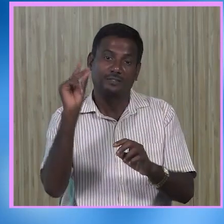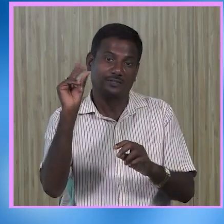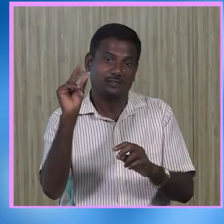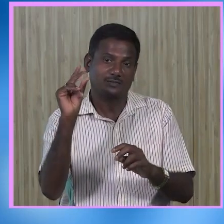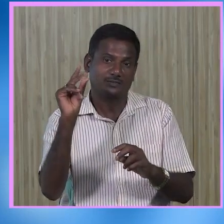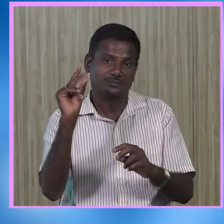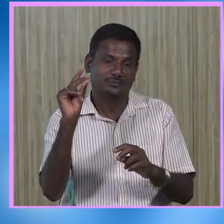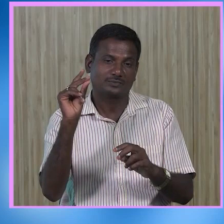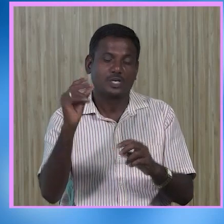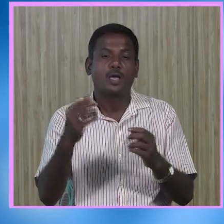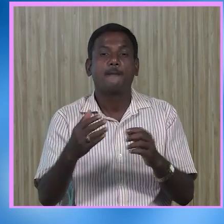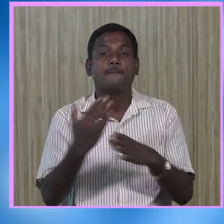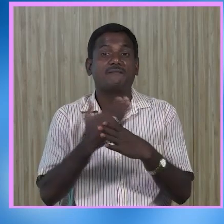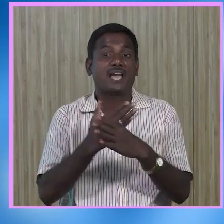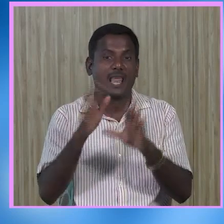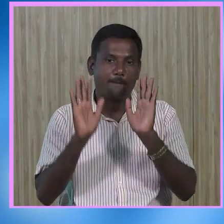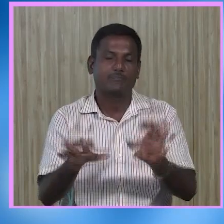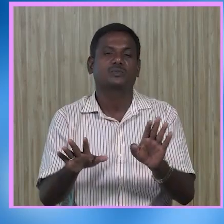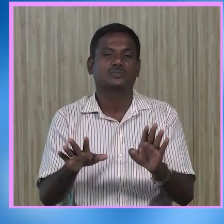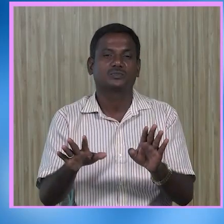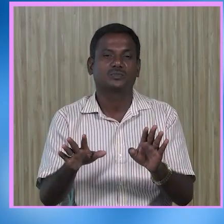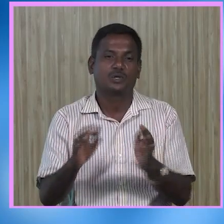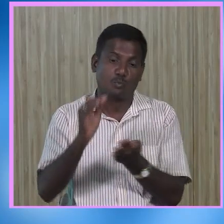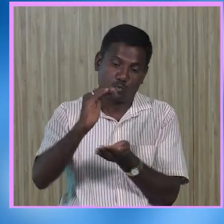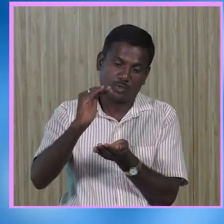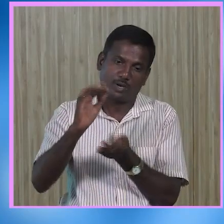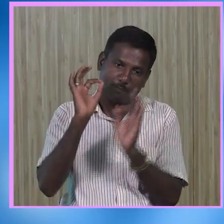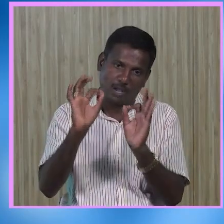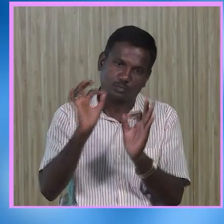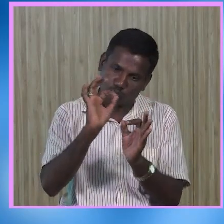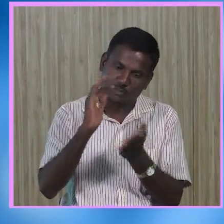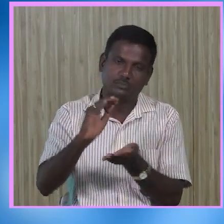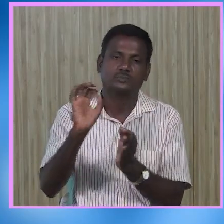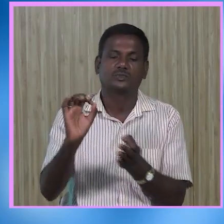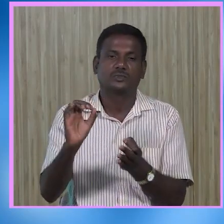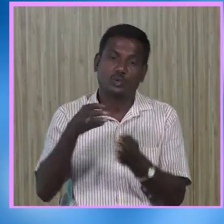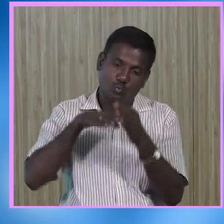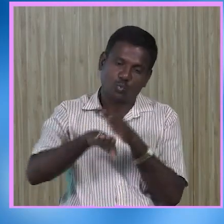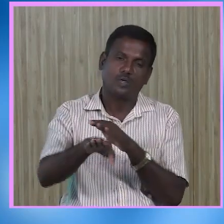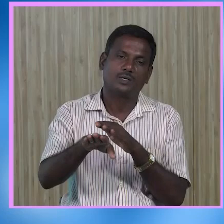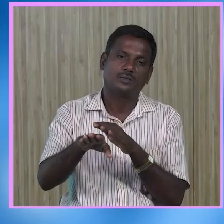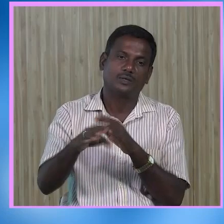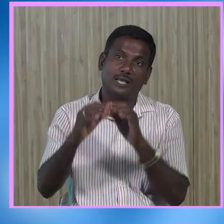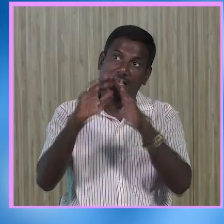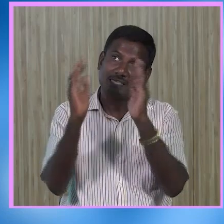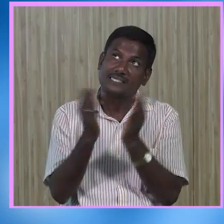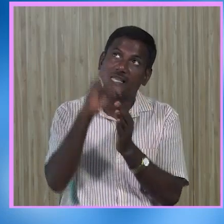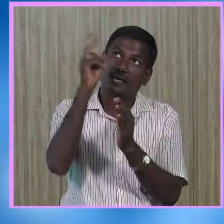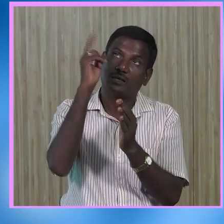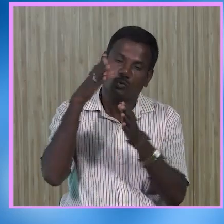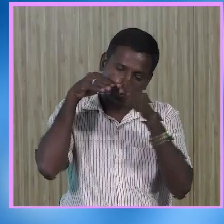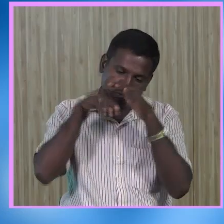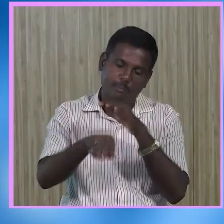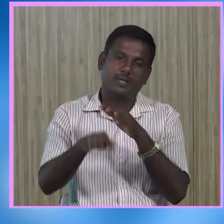இரண்டாவது பகுதி பனிச்சுமை அமைப்பு. இது ரொம்ப முக்கியமான இடம், ஏன்னா இதுக்கு உள்ளே தான் செயற்கைக்கோள்களை